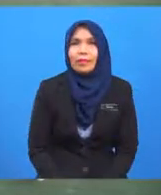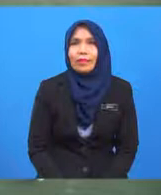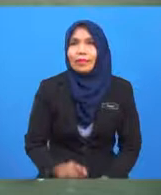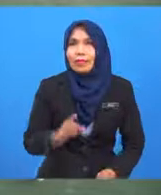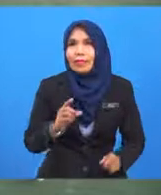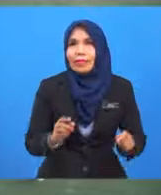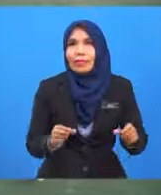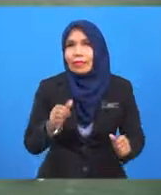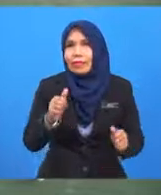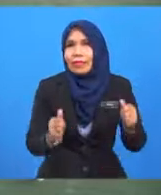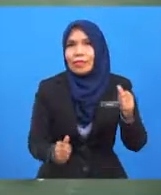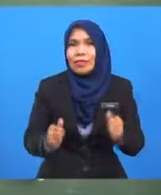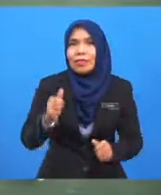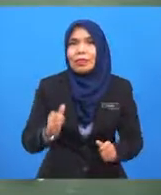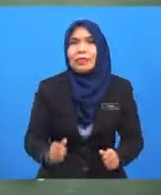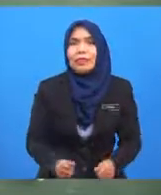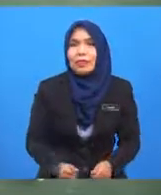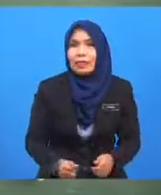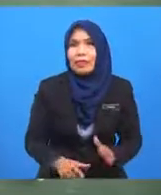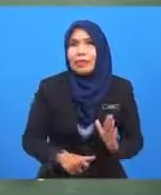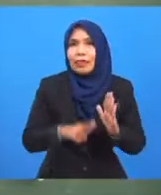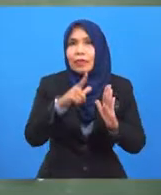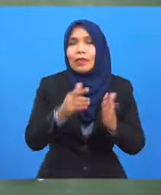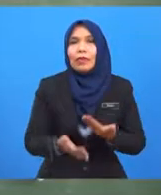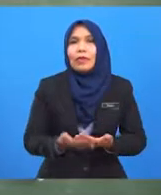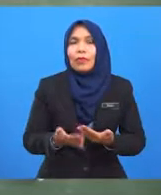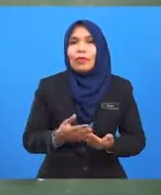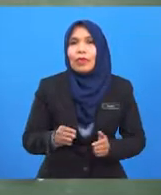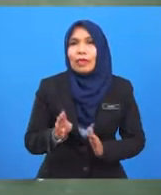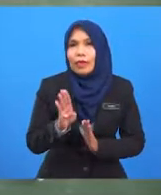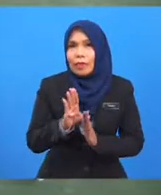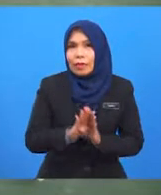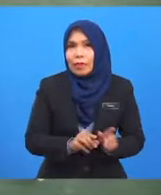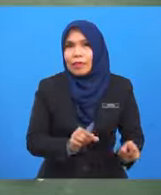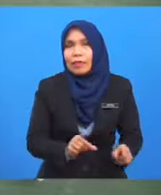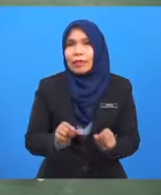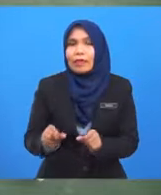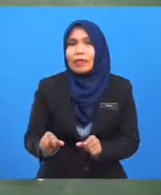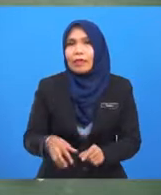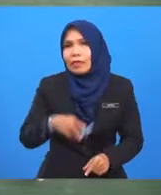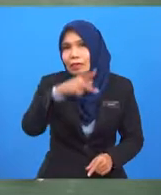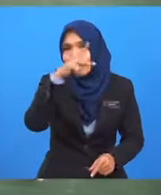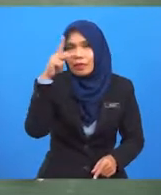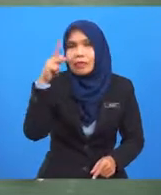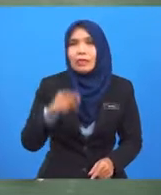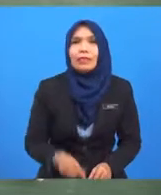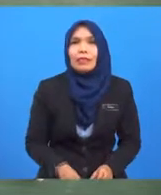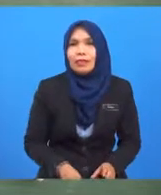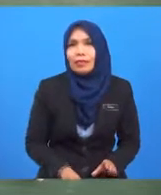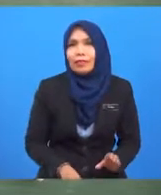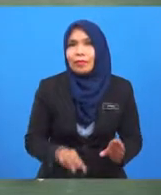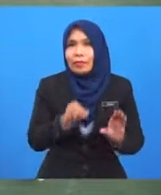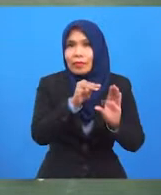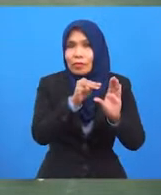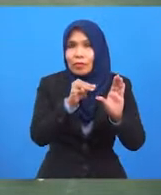kenderaan lebih mudah bergerak kerana jalan tersebut mempunyai kecerunan yang